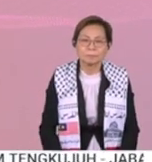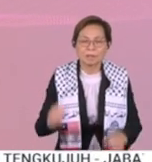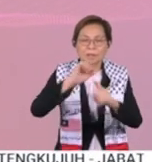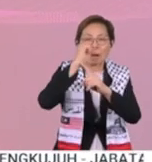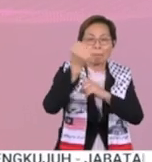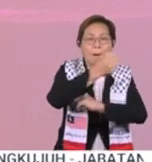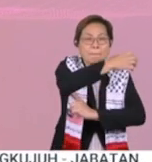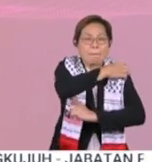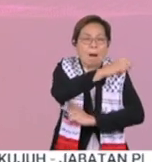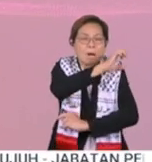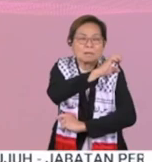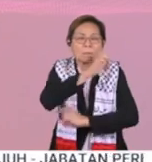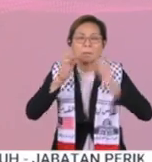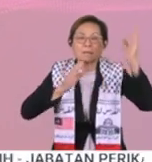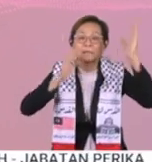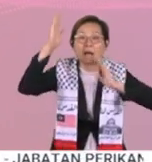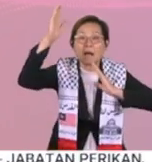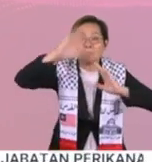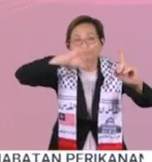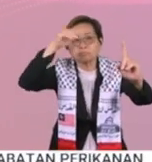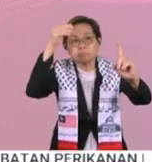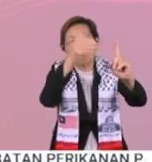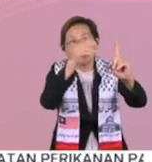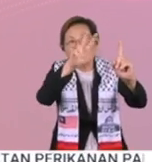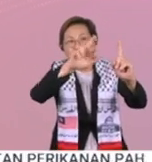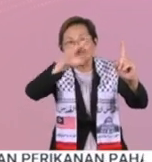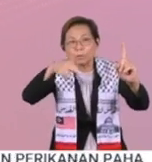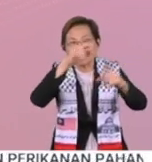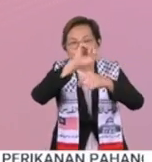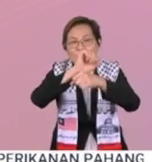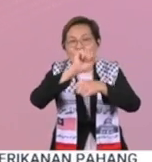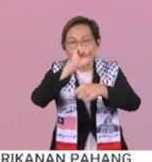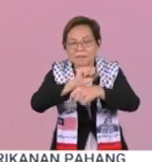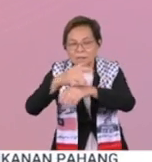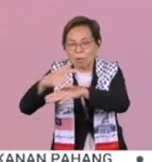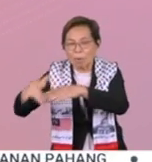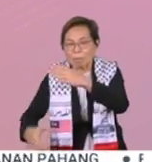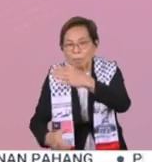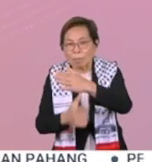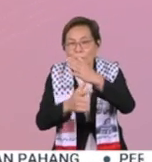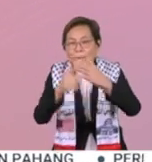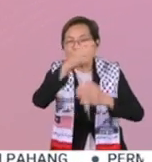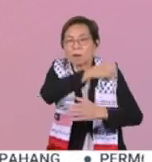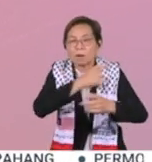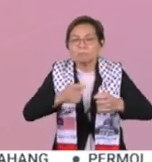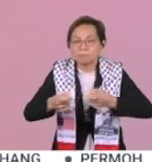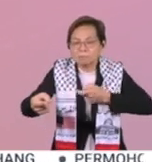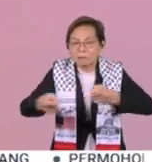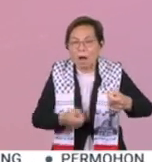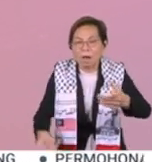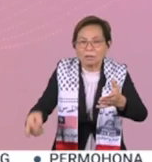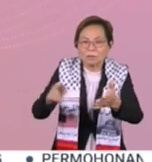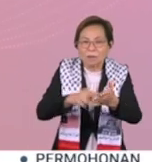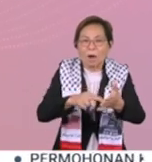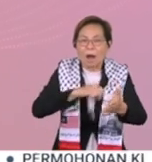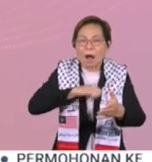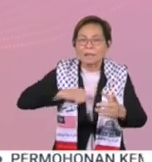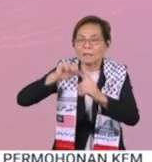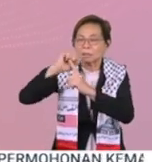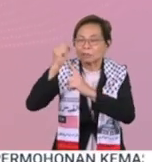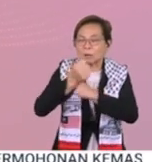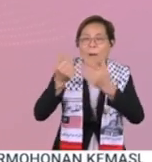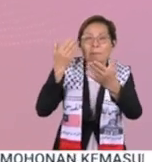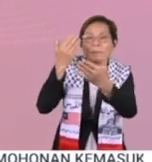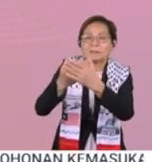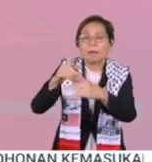Kesatuan Pegawai Eksekutif Malaysia KEPAK menyasarkan 3,000 perjawatan penolong pegawai tadbir mendaftar sebagai ahli kesatuan menjelang akhir